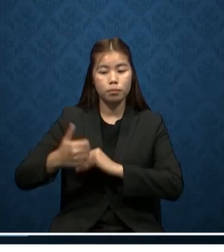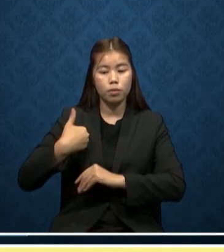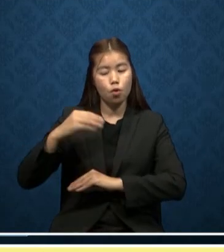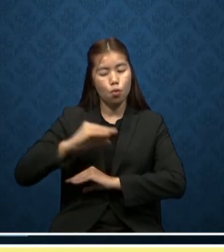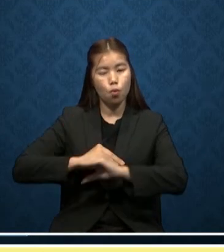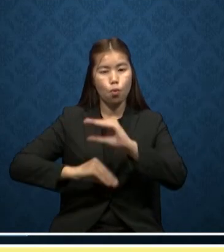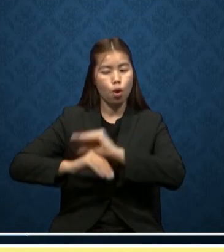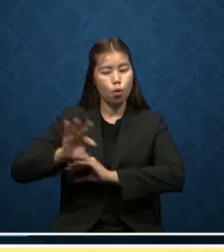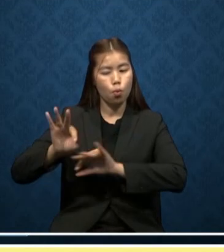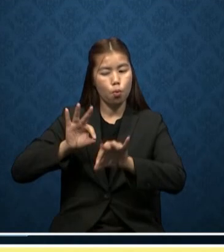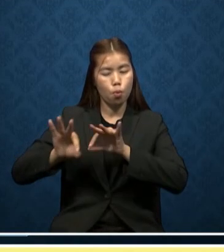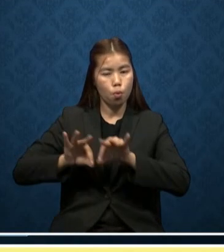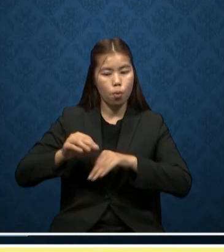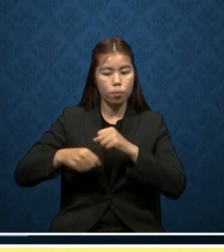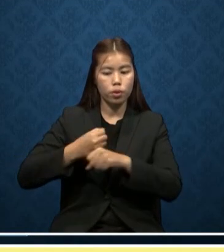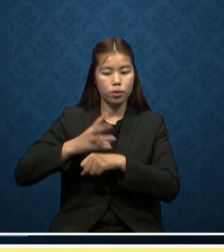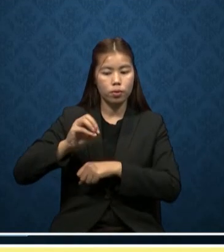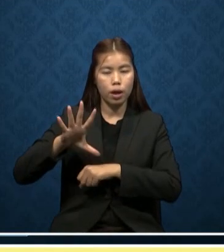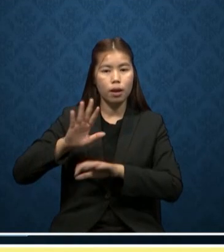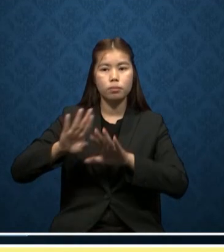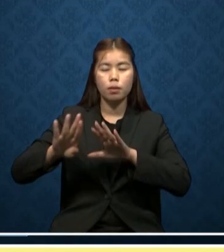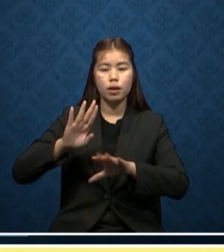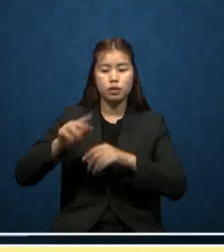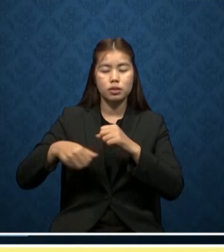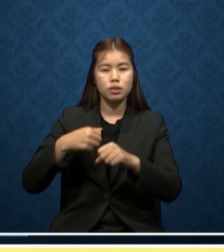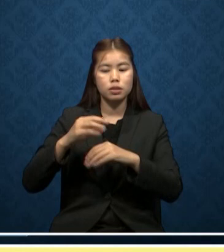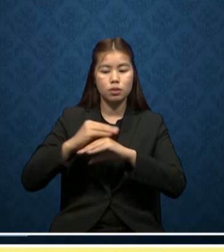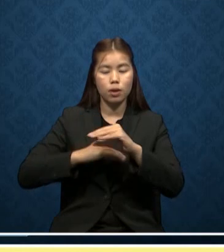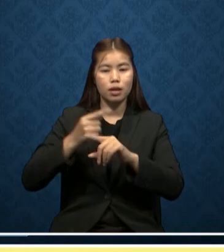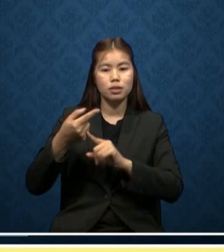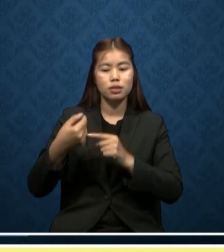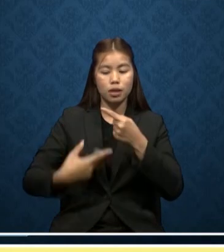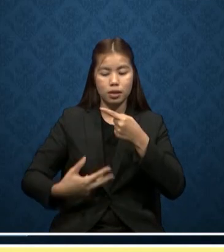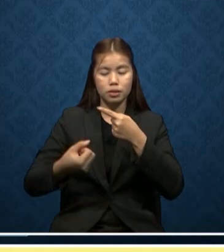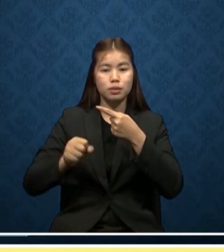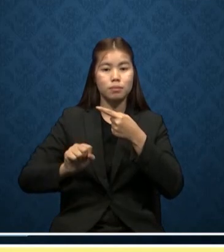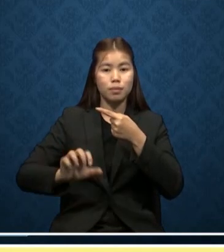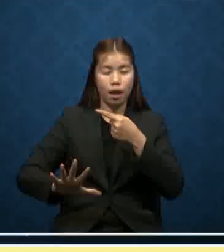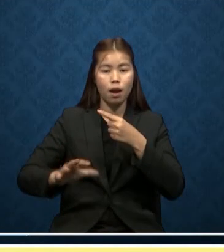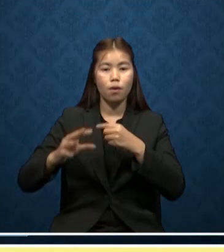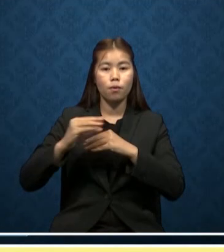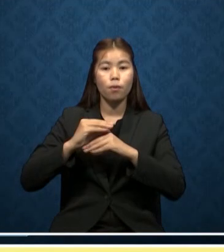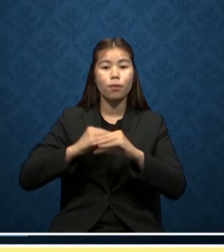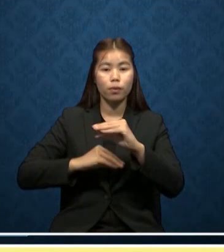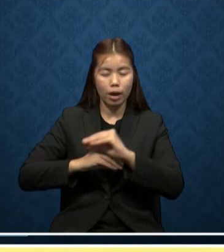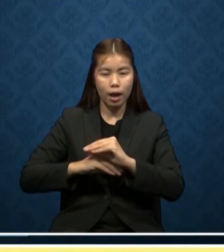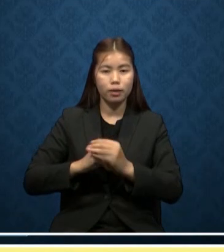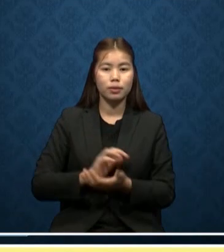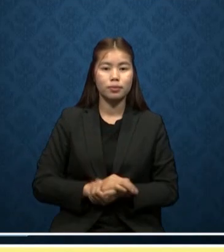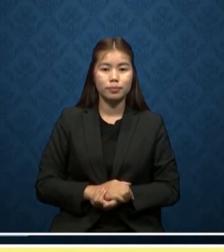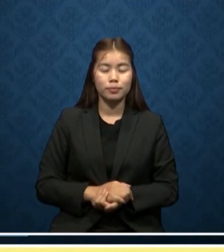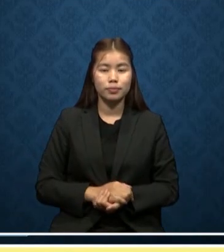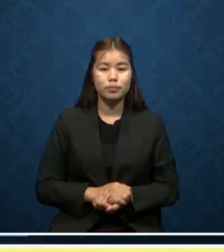สำคัญนะครับในปี 65 15โครงการน้อยมากนะครับนะในการติดตามของคณะ